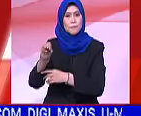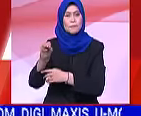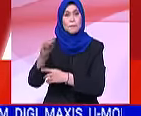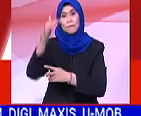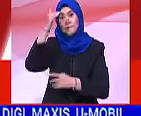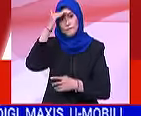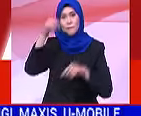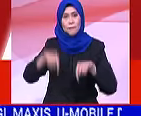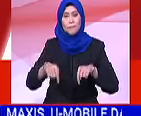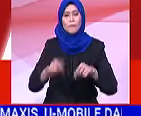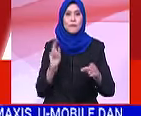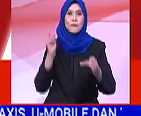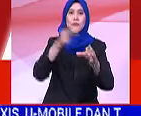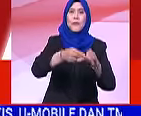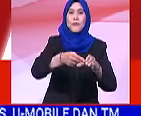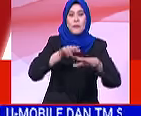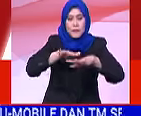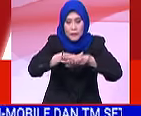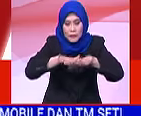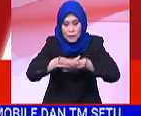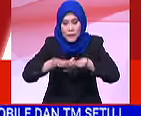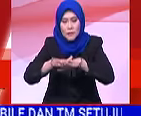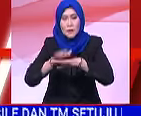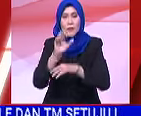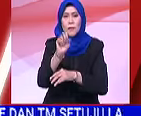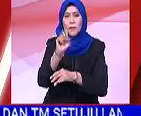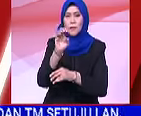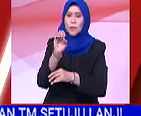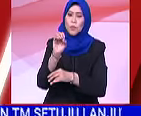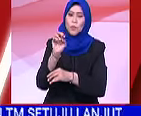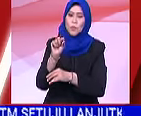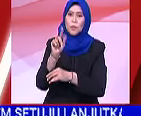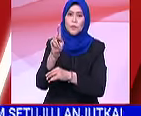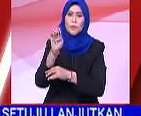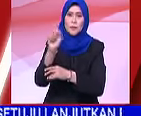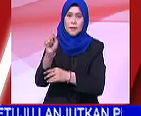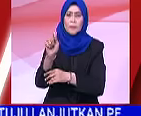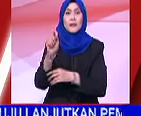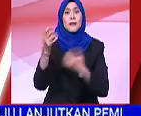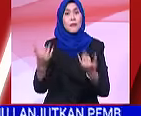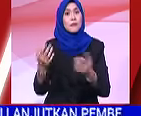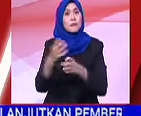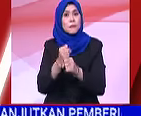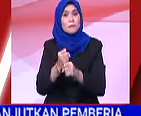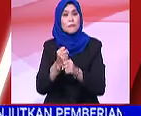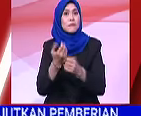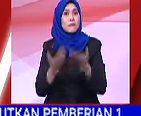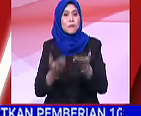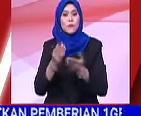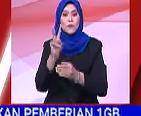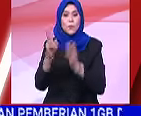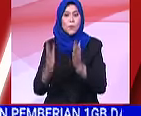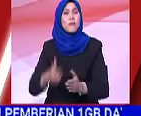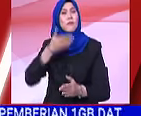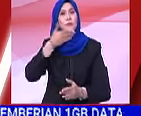ini untuk menceburi bidang tenunan songket. Menerusi modul itu, YWJ menyasarkan untuk melahirkan sekurang-kurangnya dua penenun